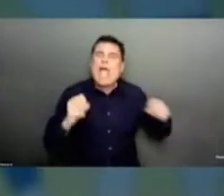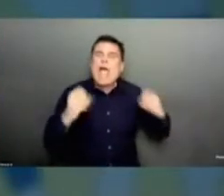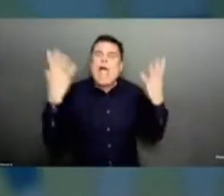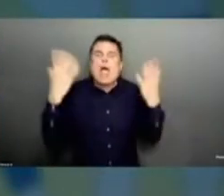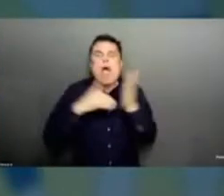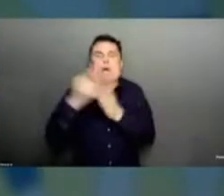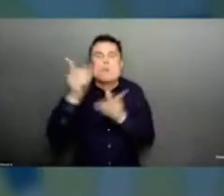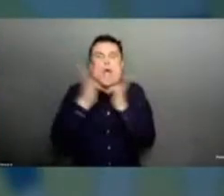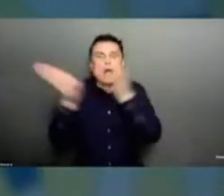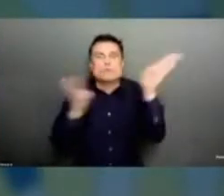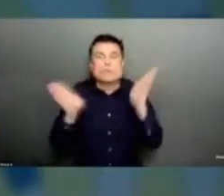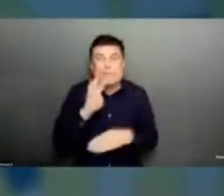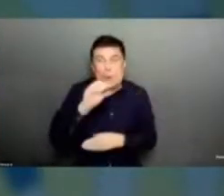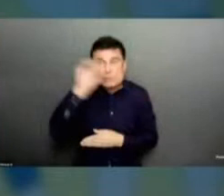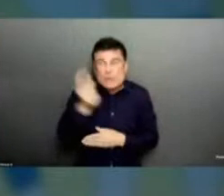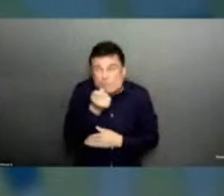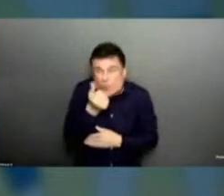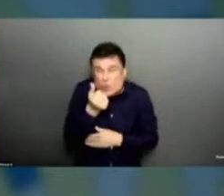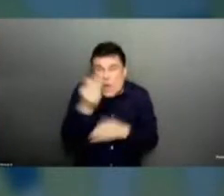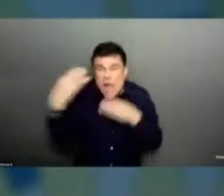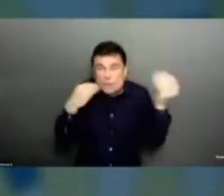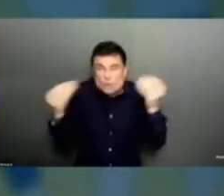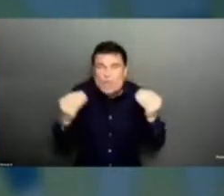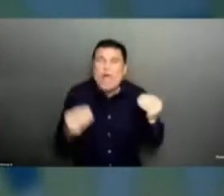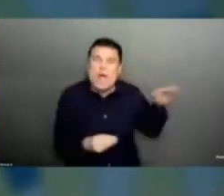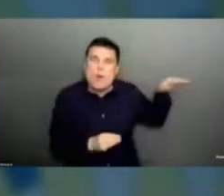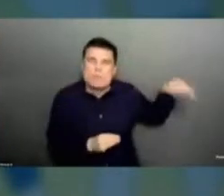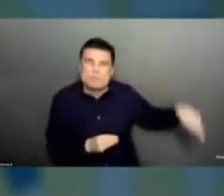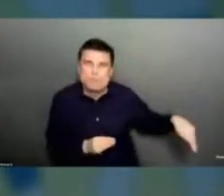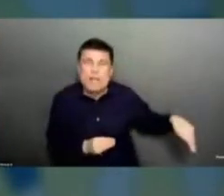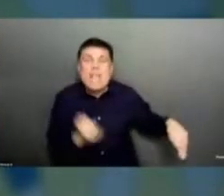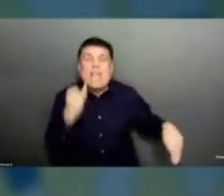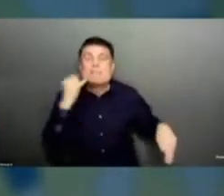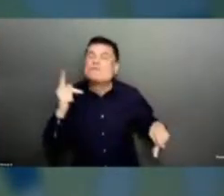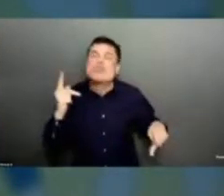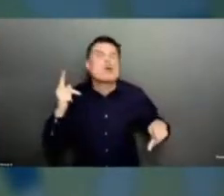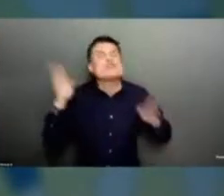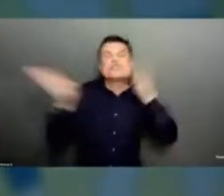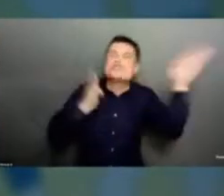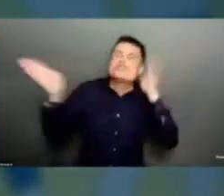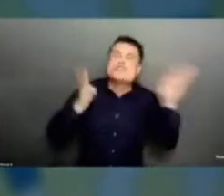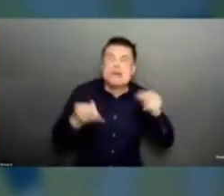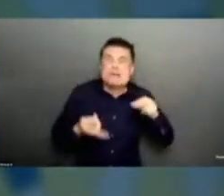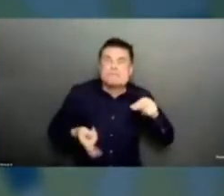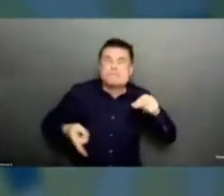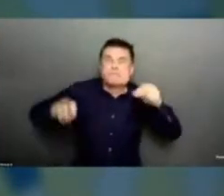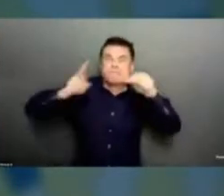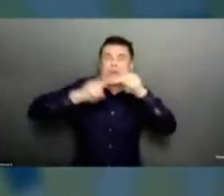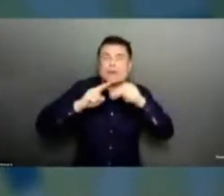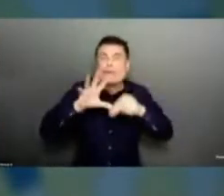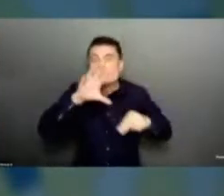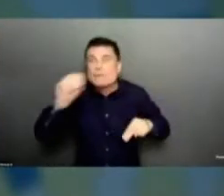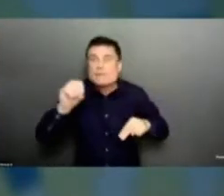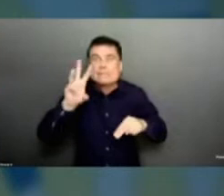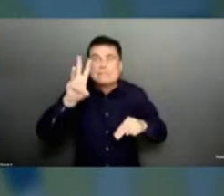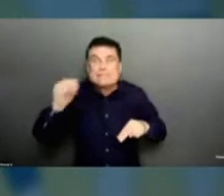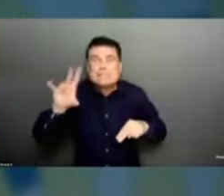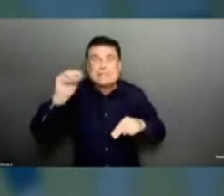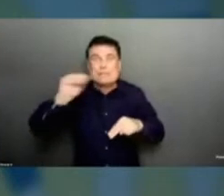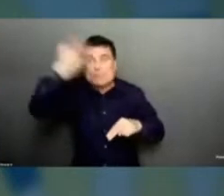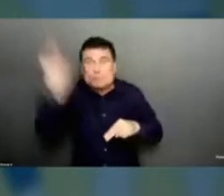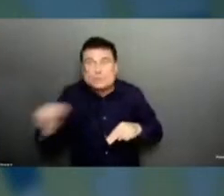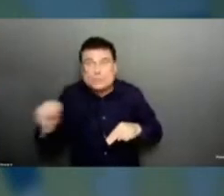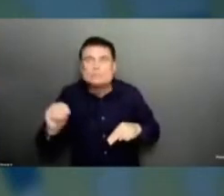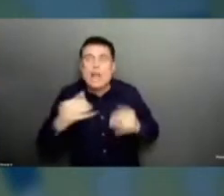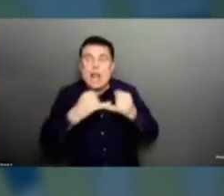他说 can 可 once 以 again 从这个 rapidly 最后一 take 个 off. 图70%就看到了啊，大概啊，那么现在就说了 just 疫苗的 to 更新，给大家更新一